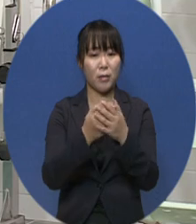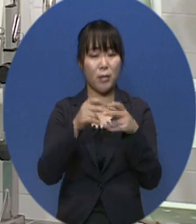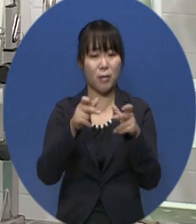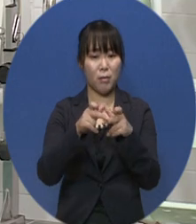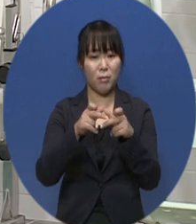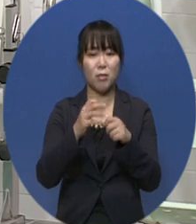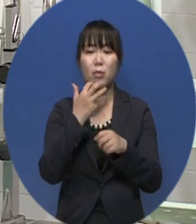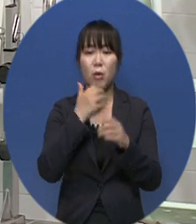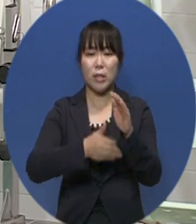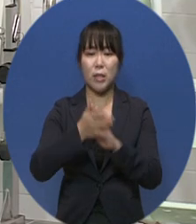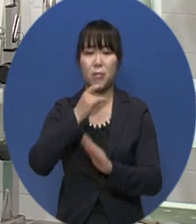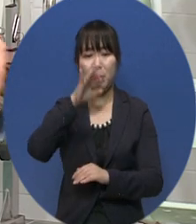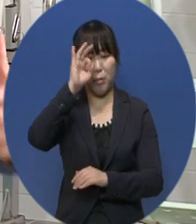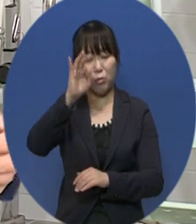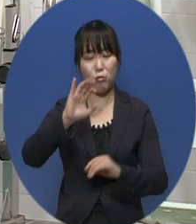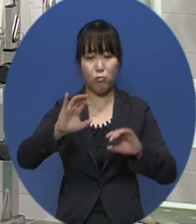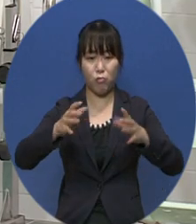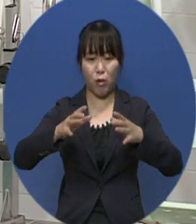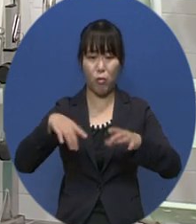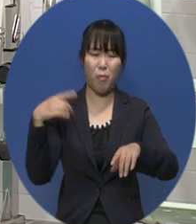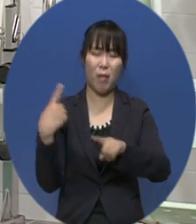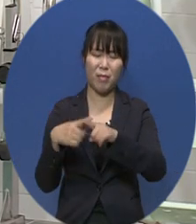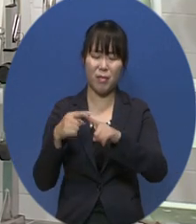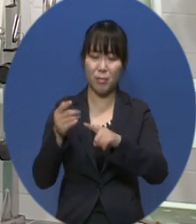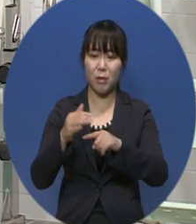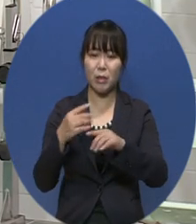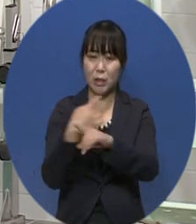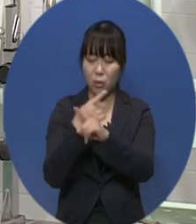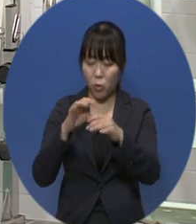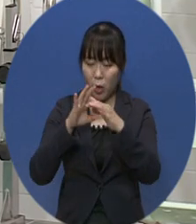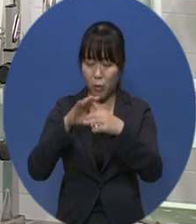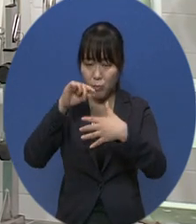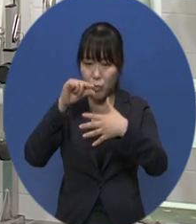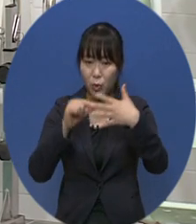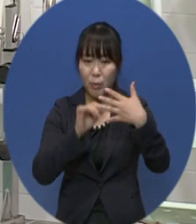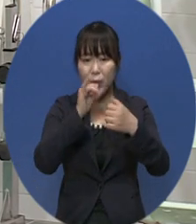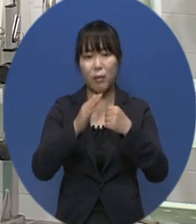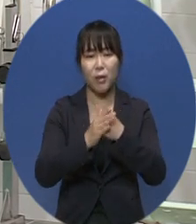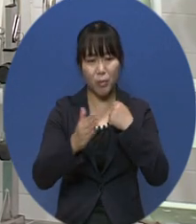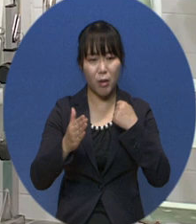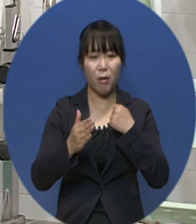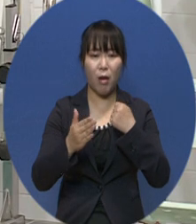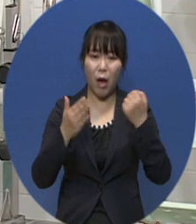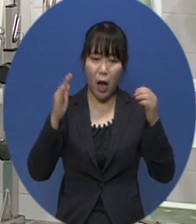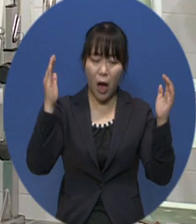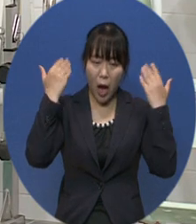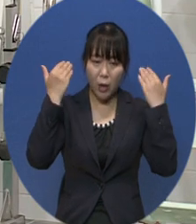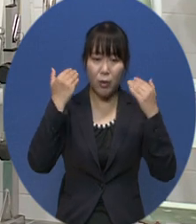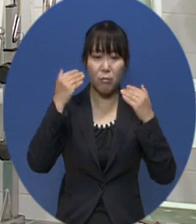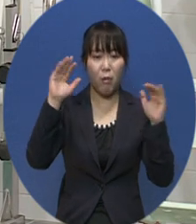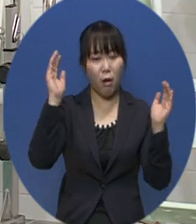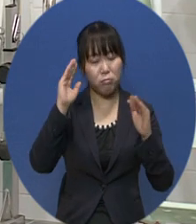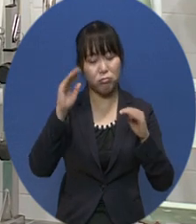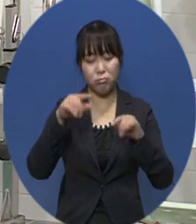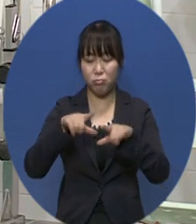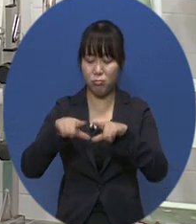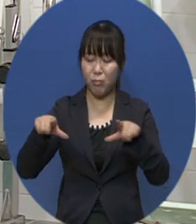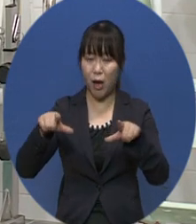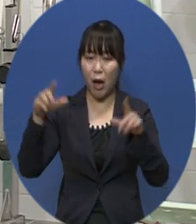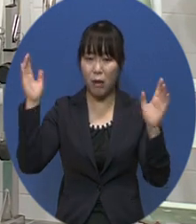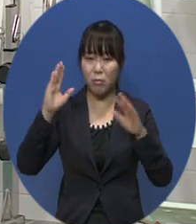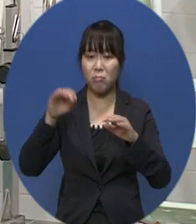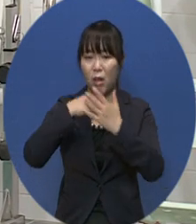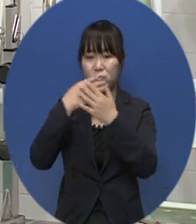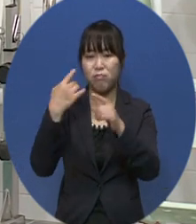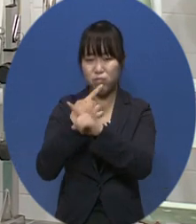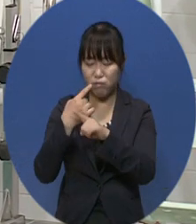뭐 서울시만 해도 뭐 국가도 마찬가지지만 치료 관련 프로그램이 있어서 학교 때 학생들이 비장애 학생들은 다